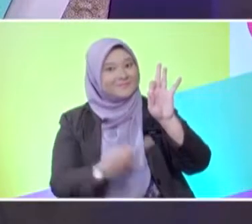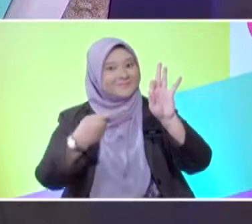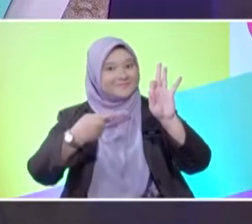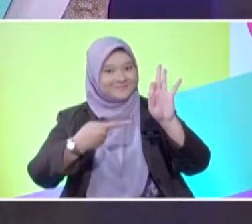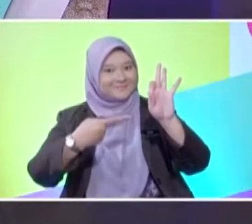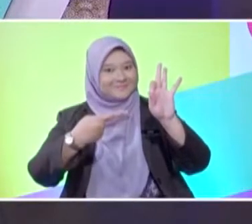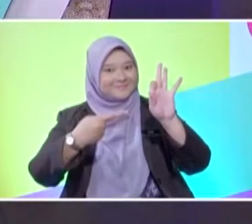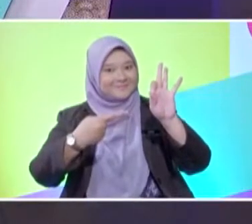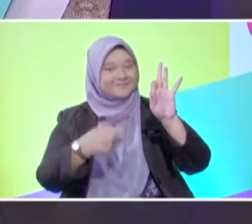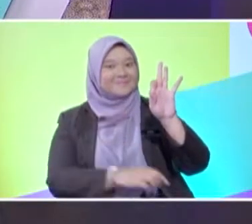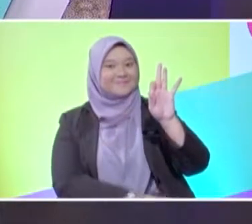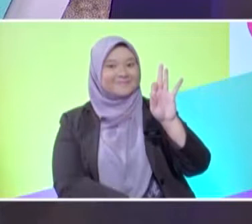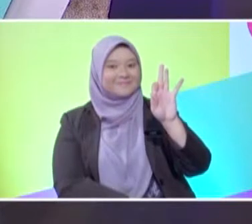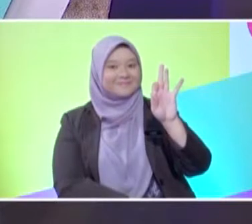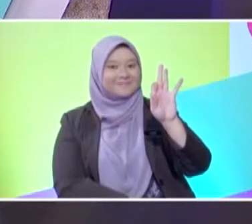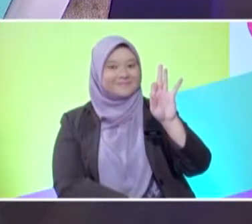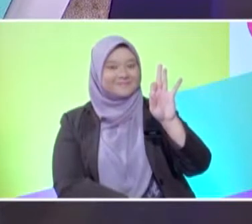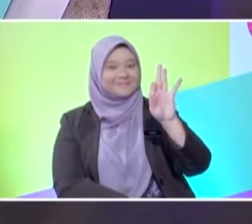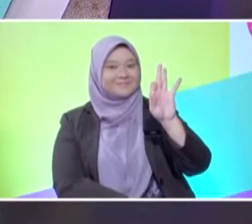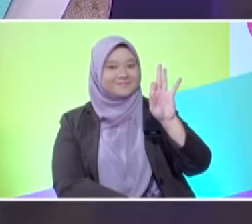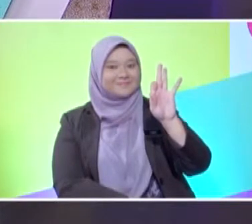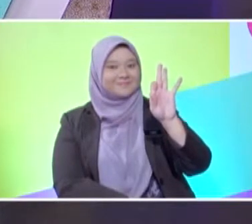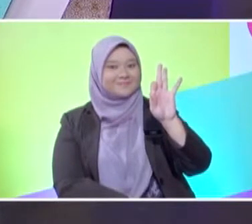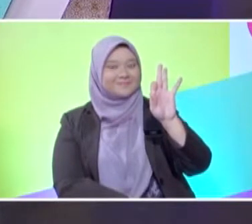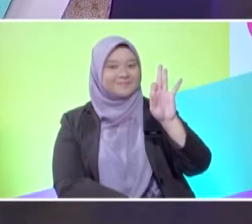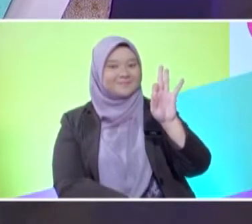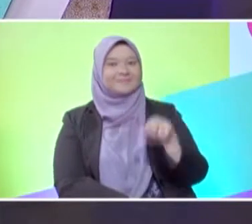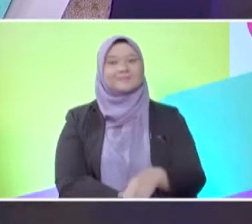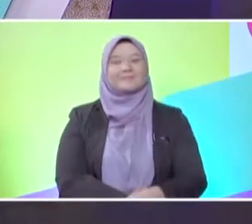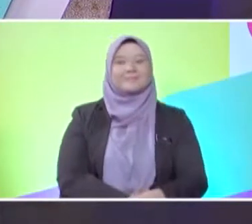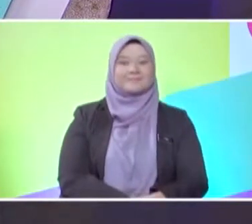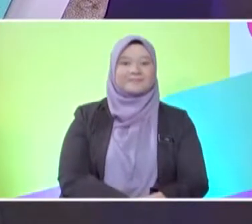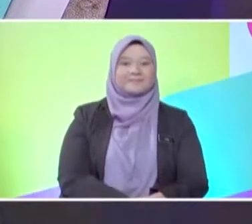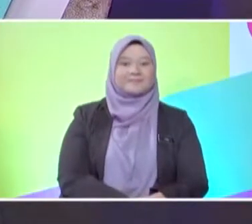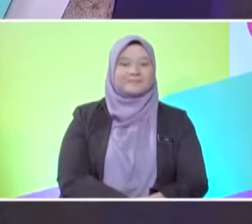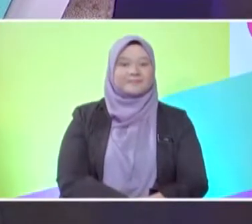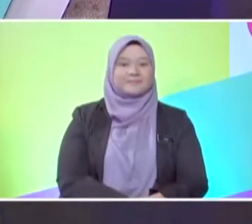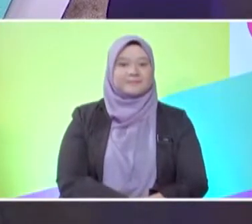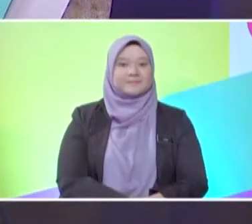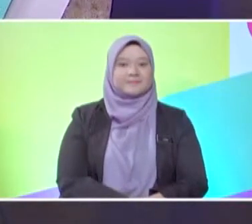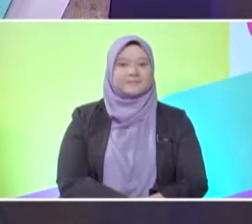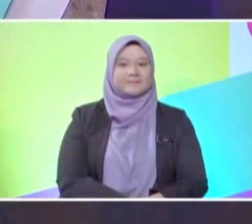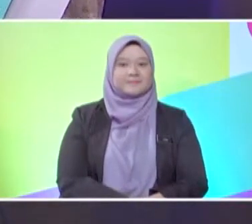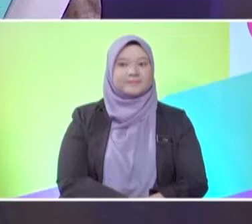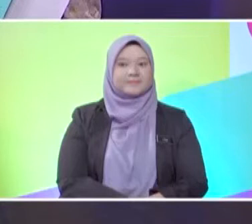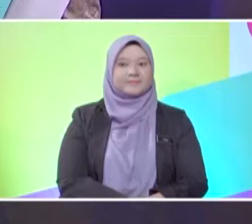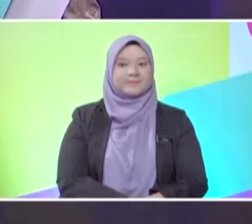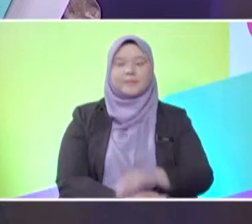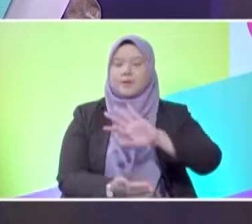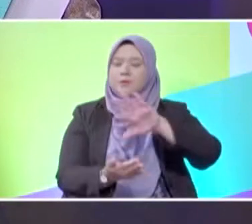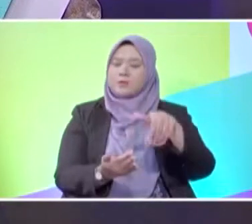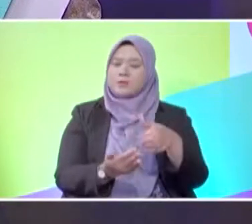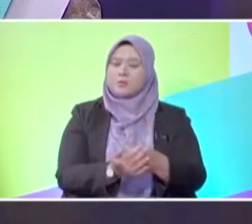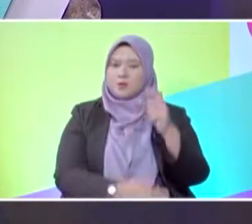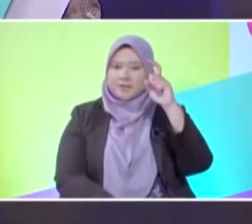Moh 9 jari aja menit Number 9 Oh baiklah jadi saya percaya Cibubur